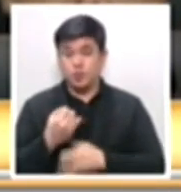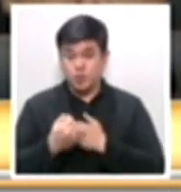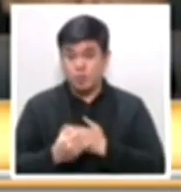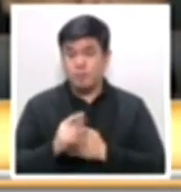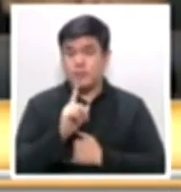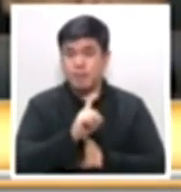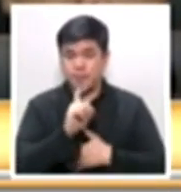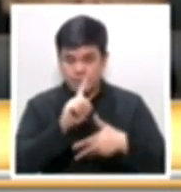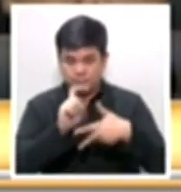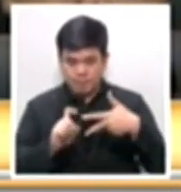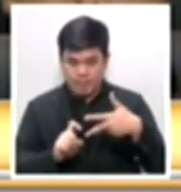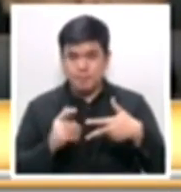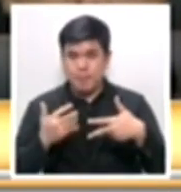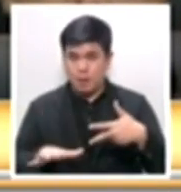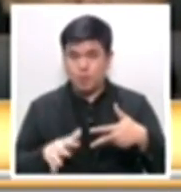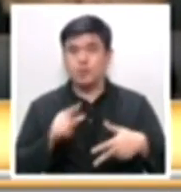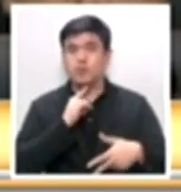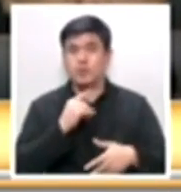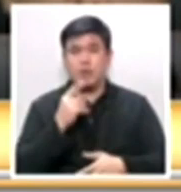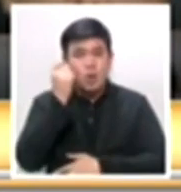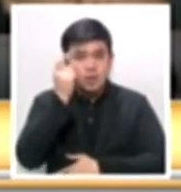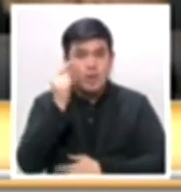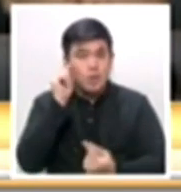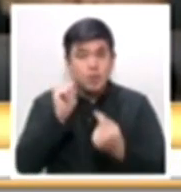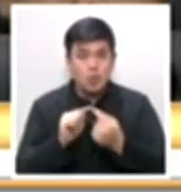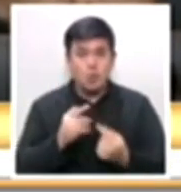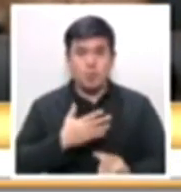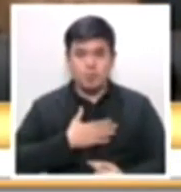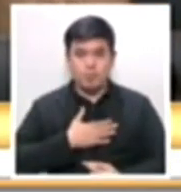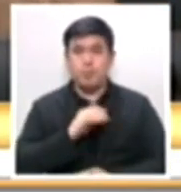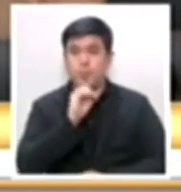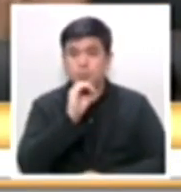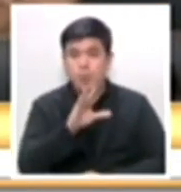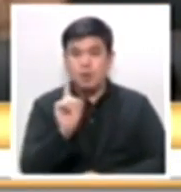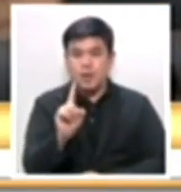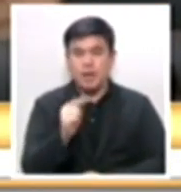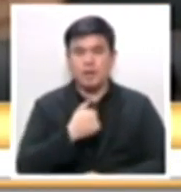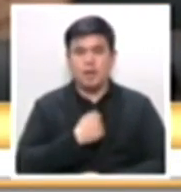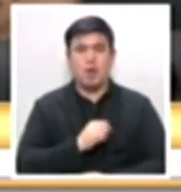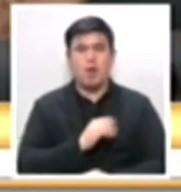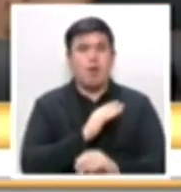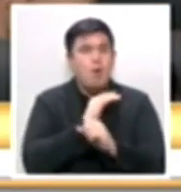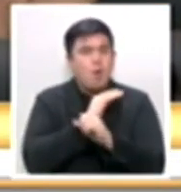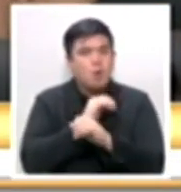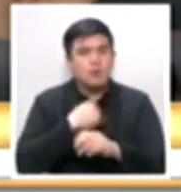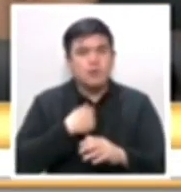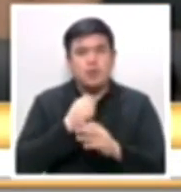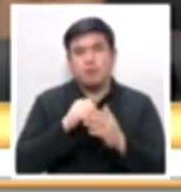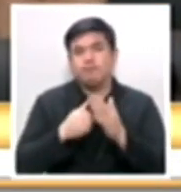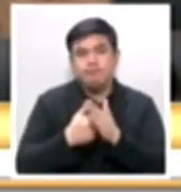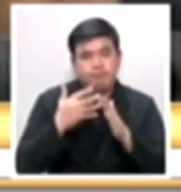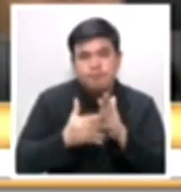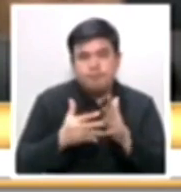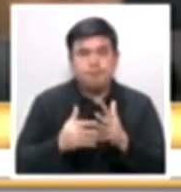คำถามทั้ง3ข้อแล้วผมหวังว่าจะเข้าใจถึงเจตนาที่ผมแจ้งไปว่าไม่ได้ขัดขวางเพราะว่าคำถามข้อที่2ของผมก็